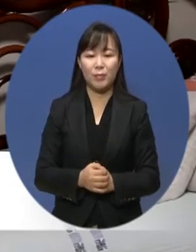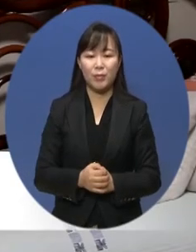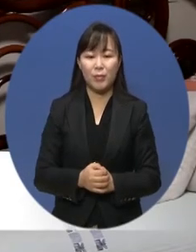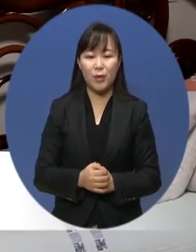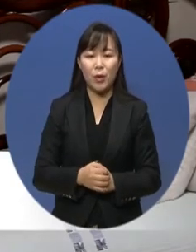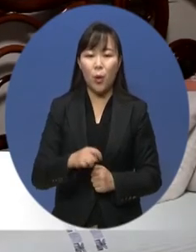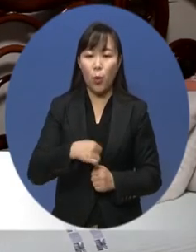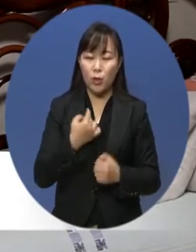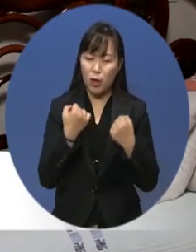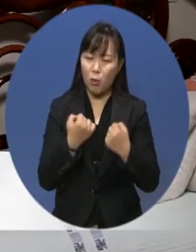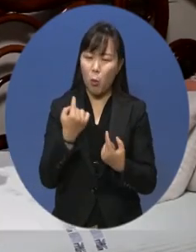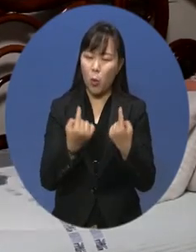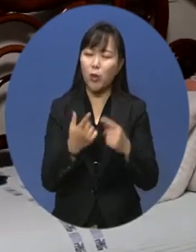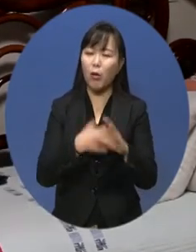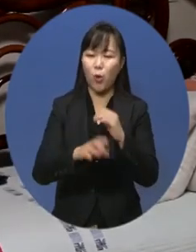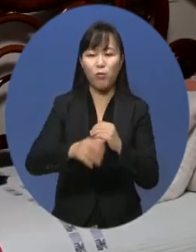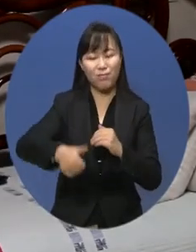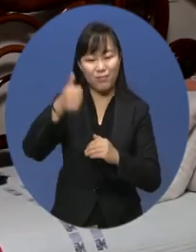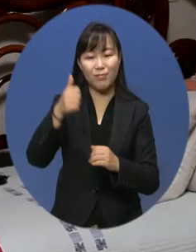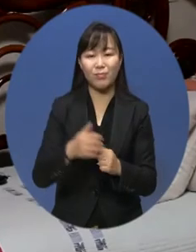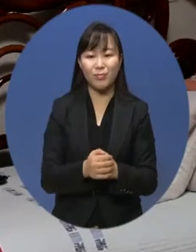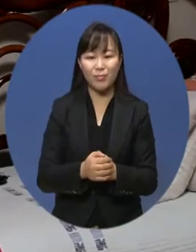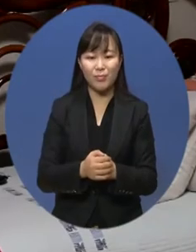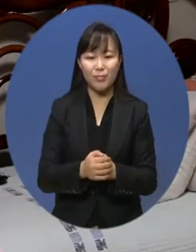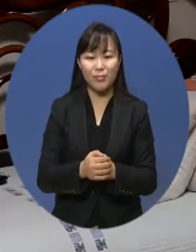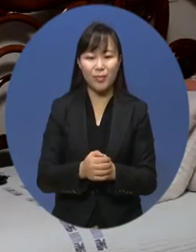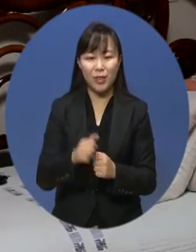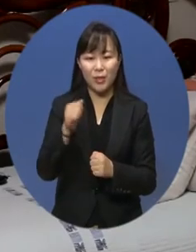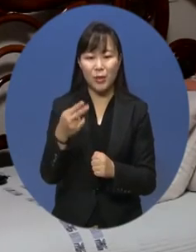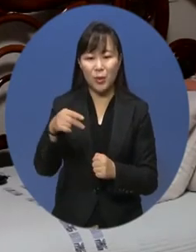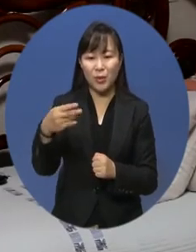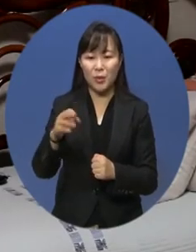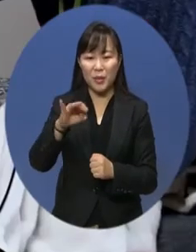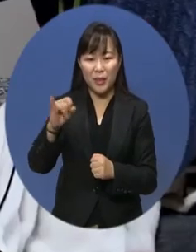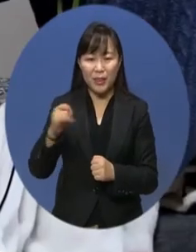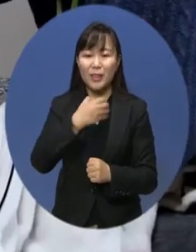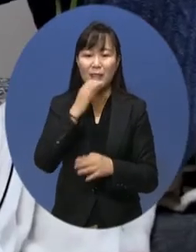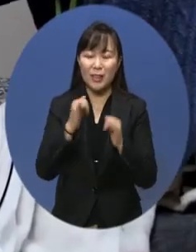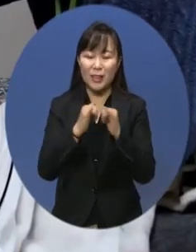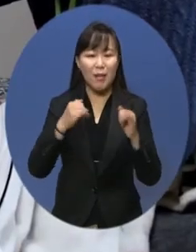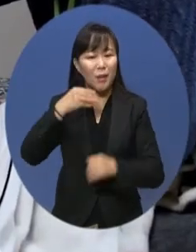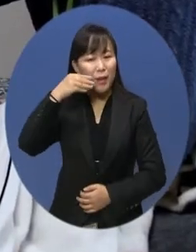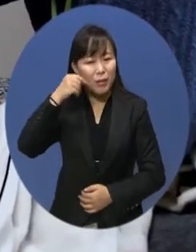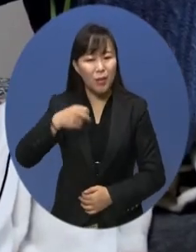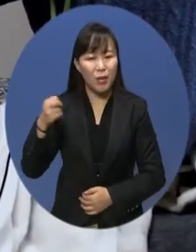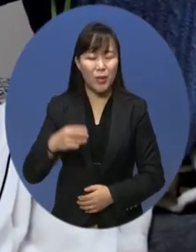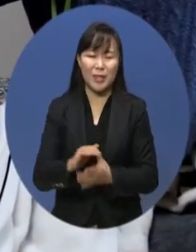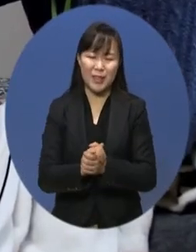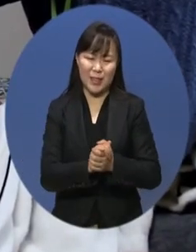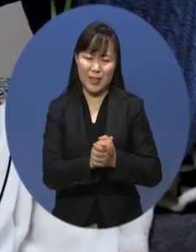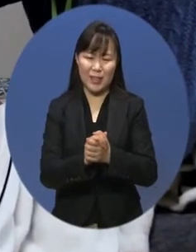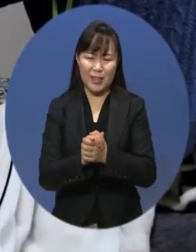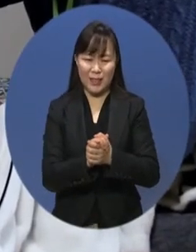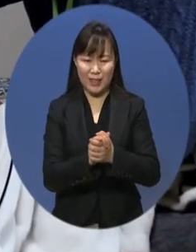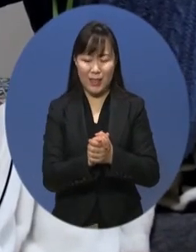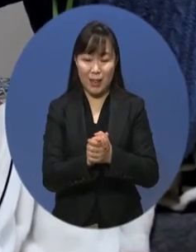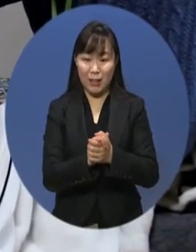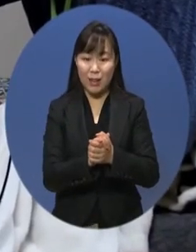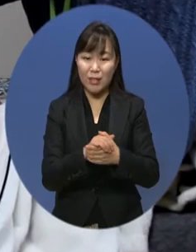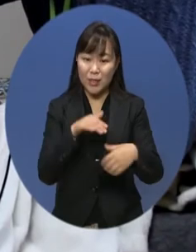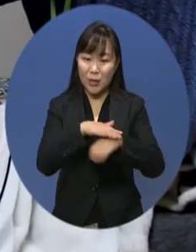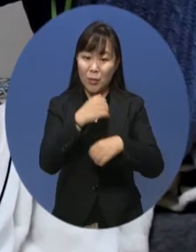한다고. 혼자 있는 것보다 확실히 나아요. 효도리는 어르신들께 익숙하고 친근한 인형으로